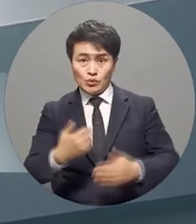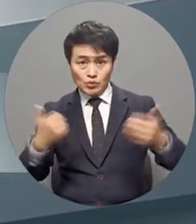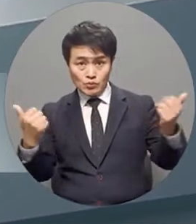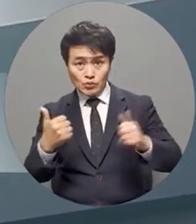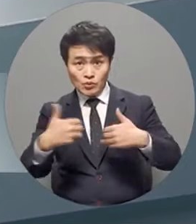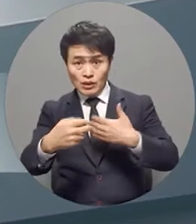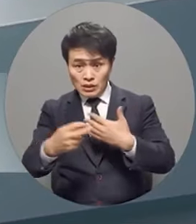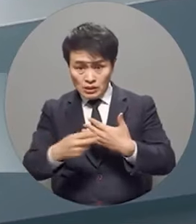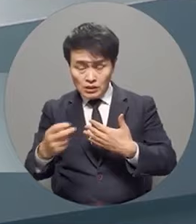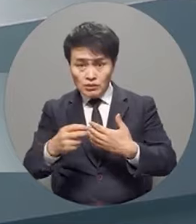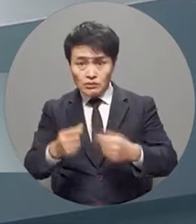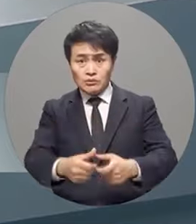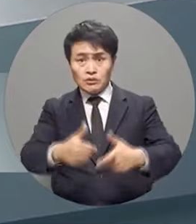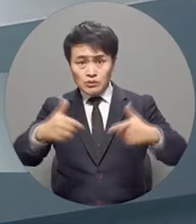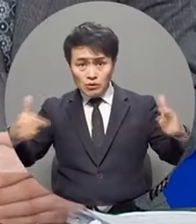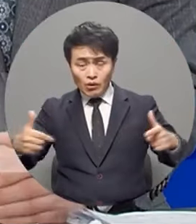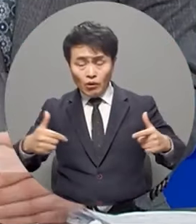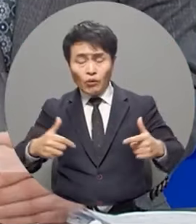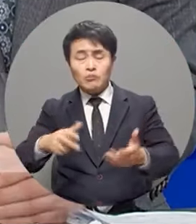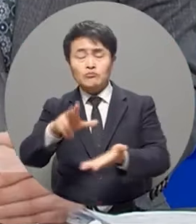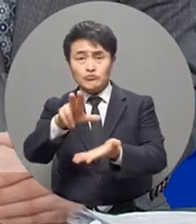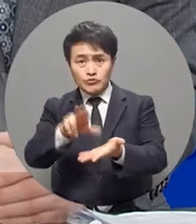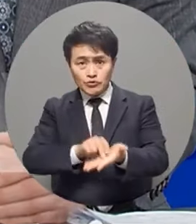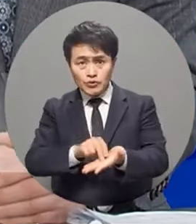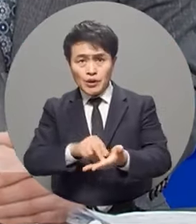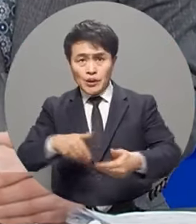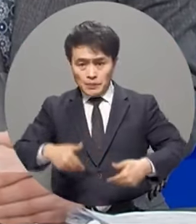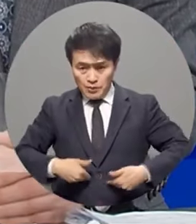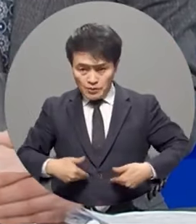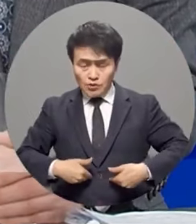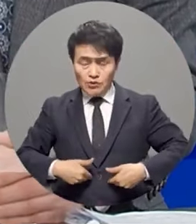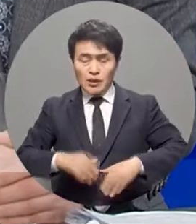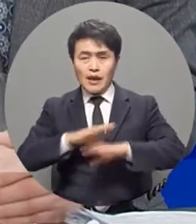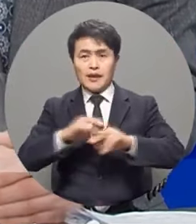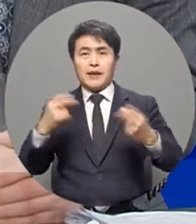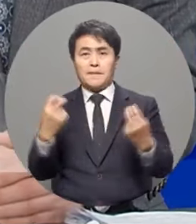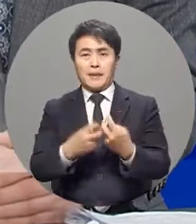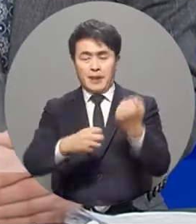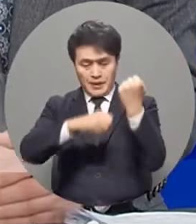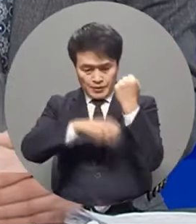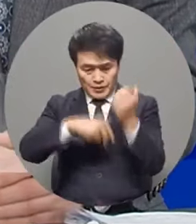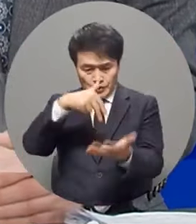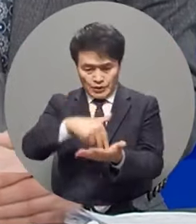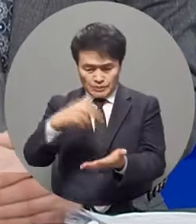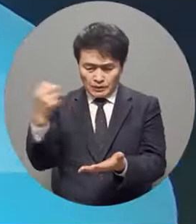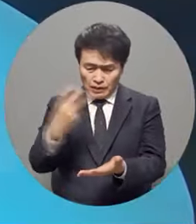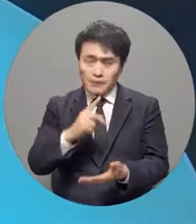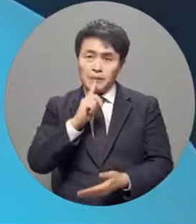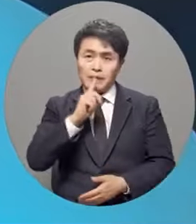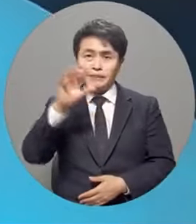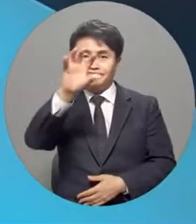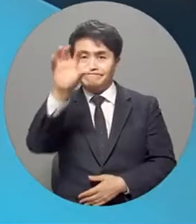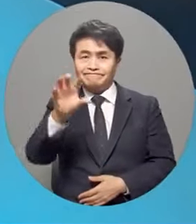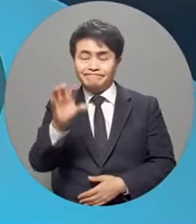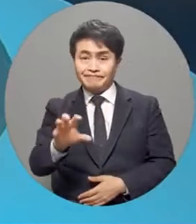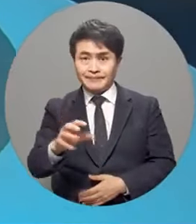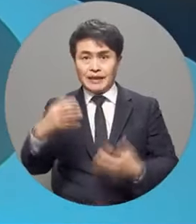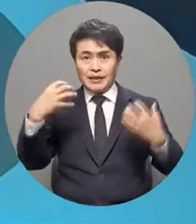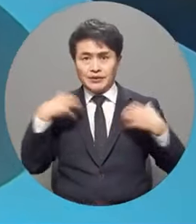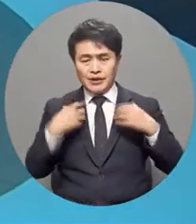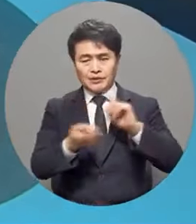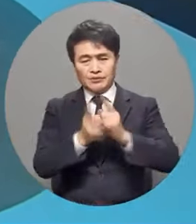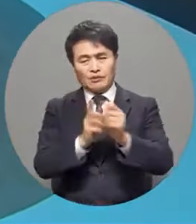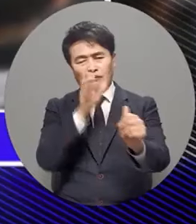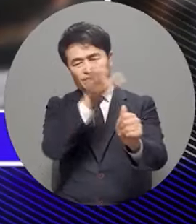의대 증원부터 전공의 처우 문제, 필수 의료 위기 해법까지 기존 입장만 되풀이했습니다. 책임은